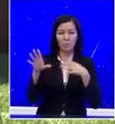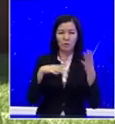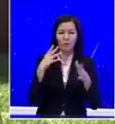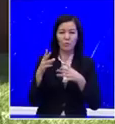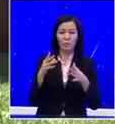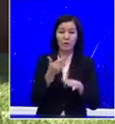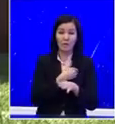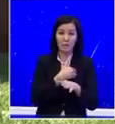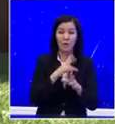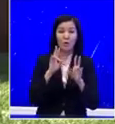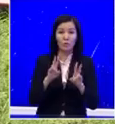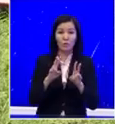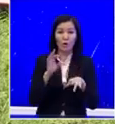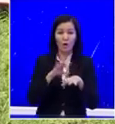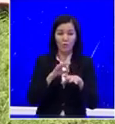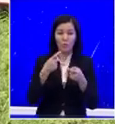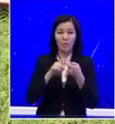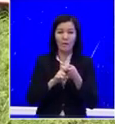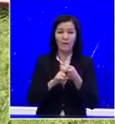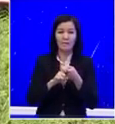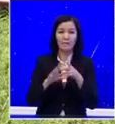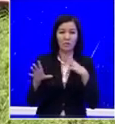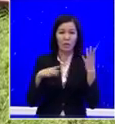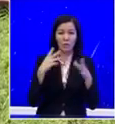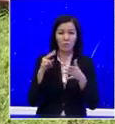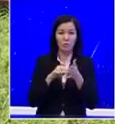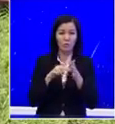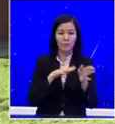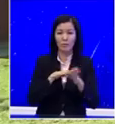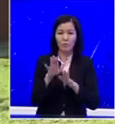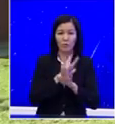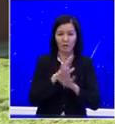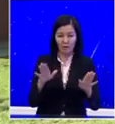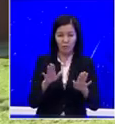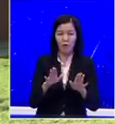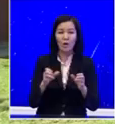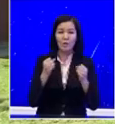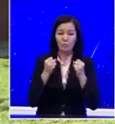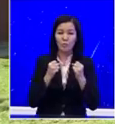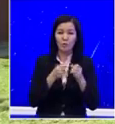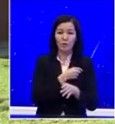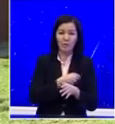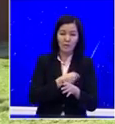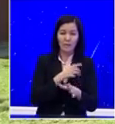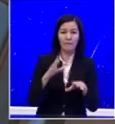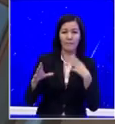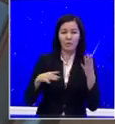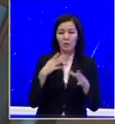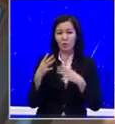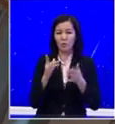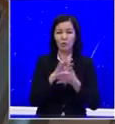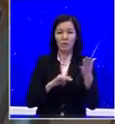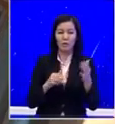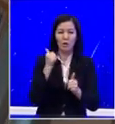мақсат еткен. Алайда COVID-19-дың кесірінен бұл жоспарлары іске аспады. Дегенмен спорты бапты жоғалтпау қажет. Сол үшін